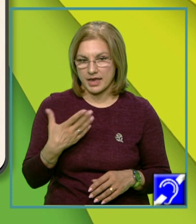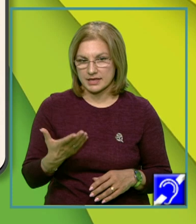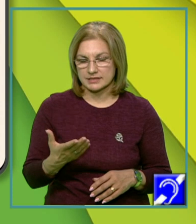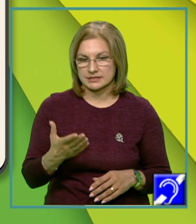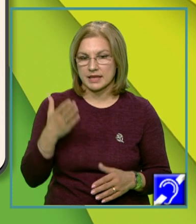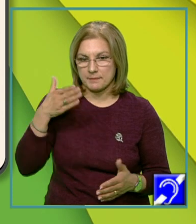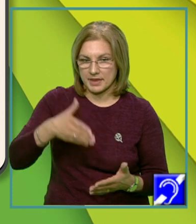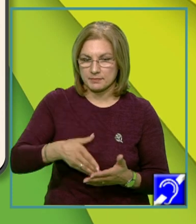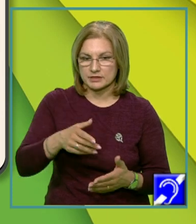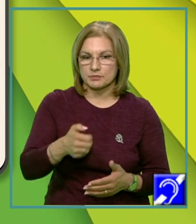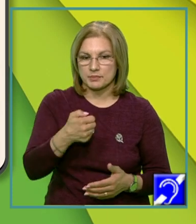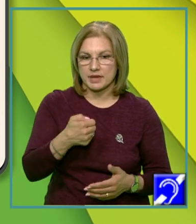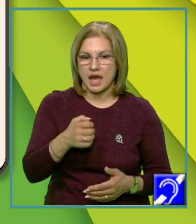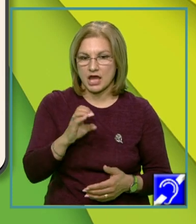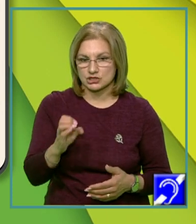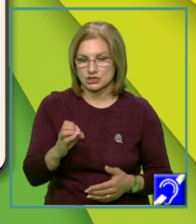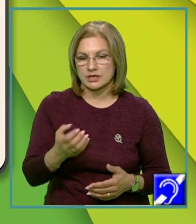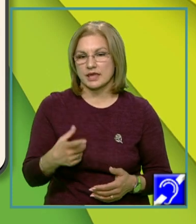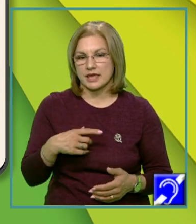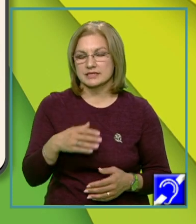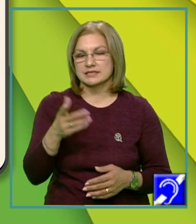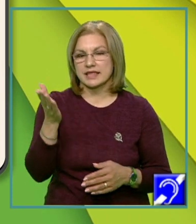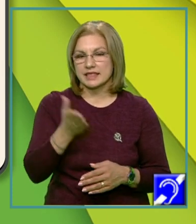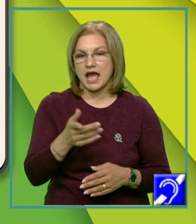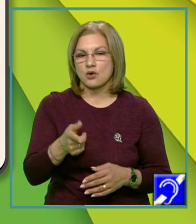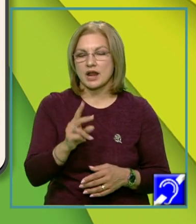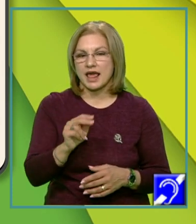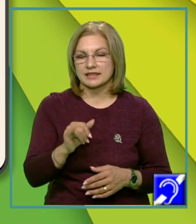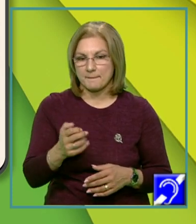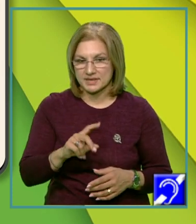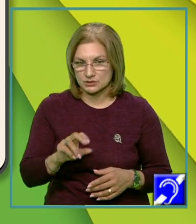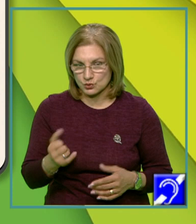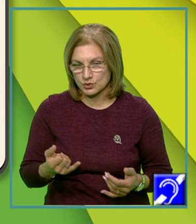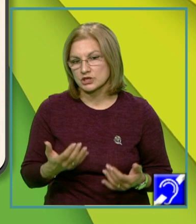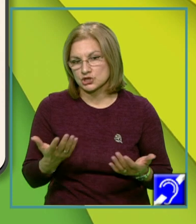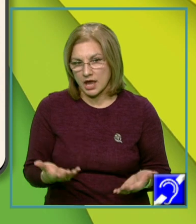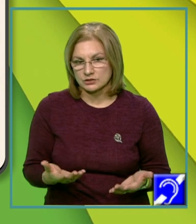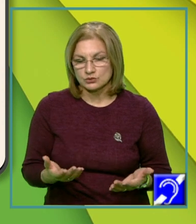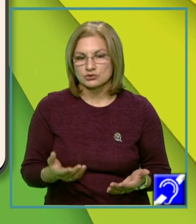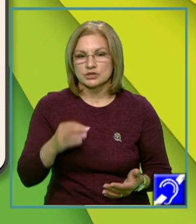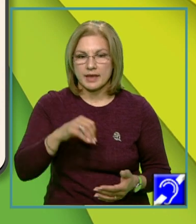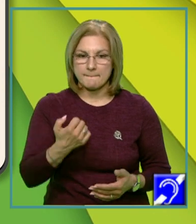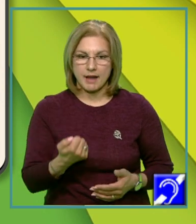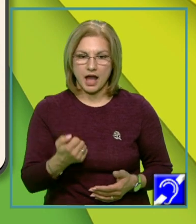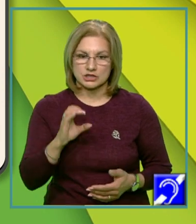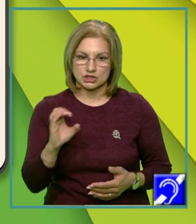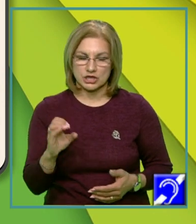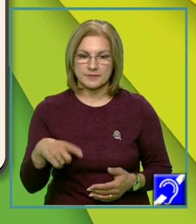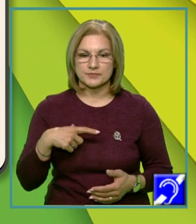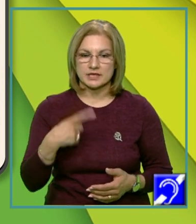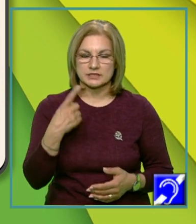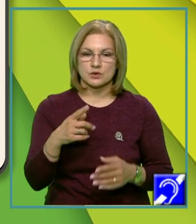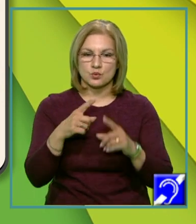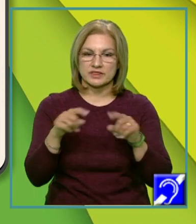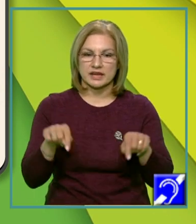perpendiculară pe aceeasi fiind diagonala trapezului Și atunci m a c este un